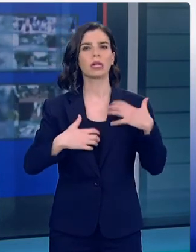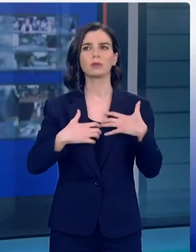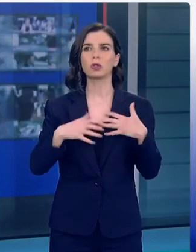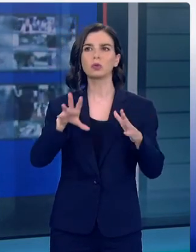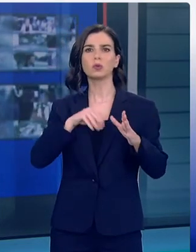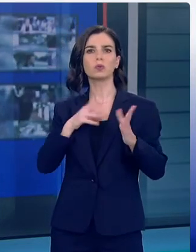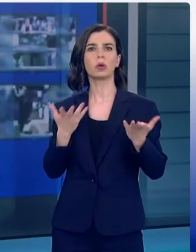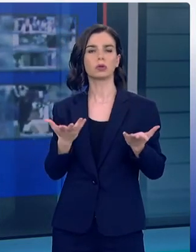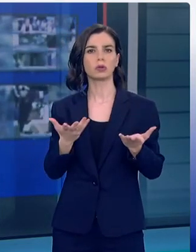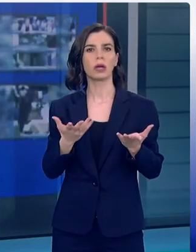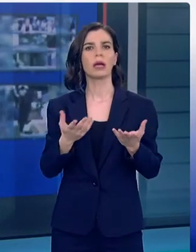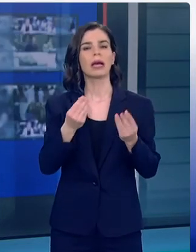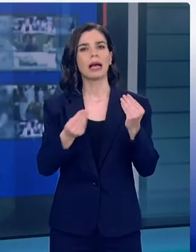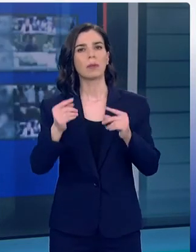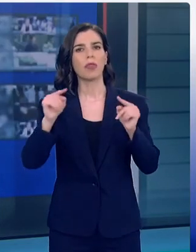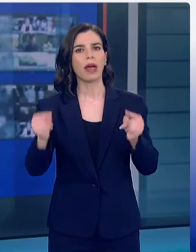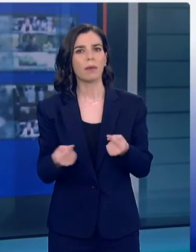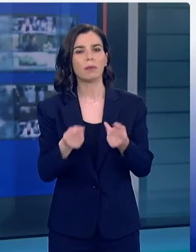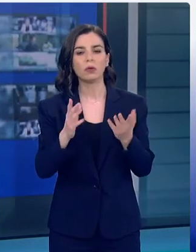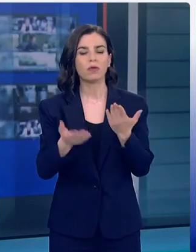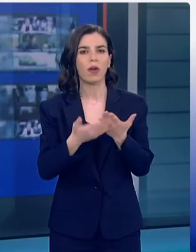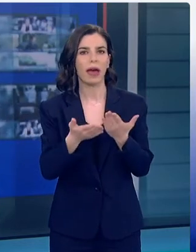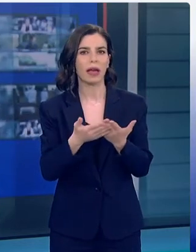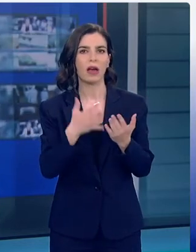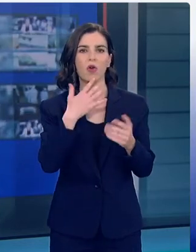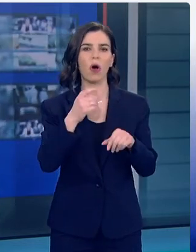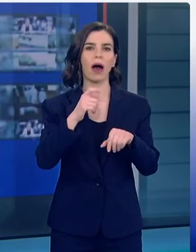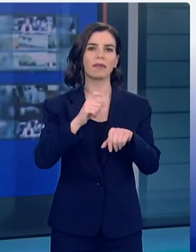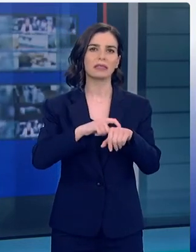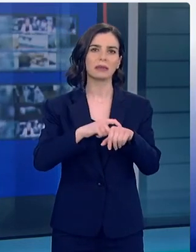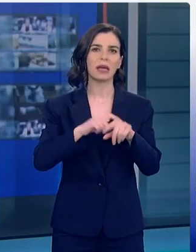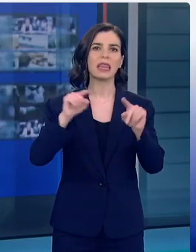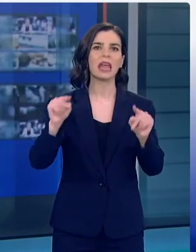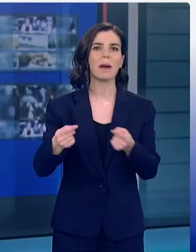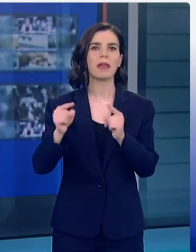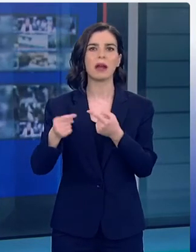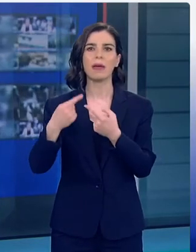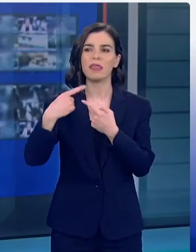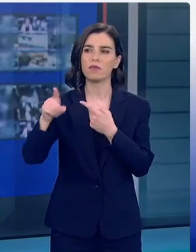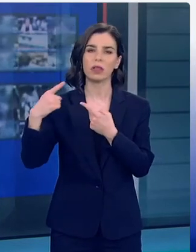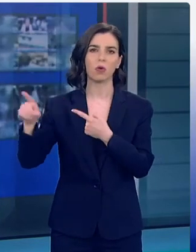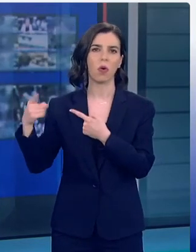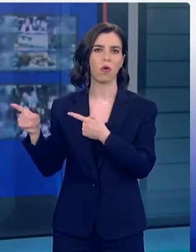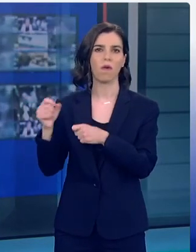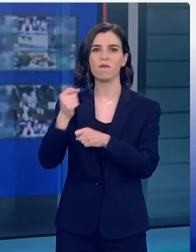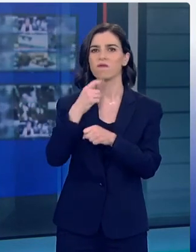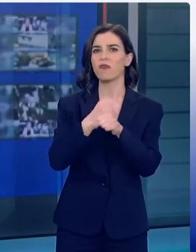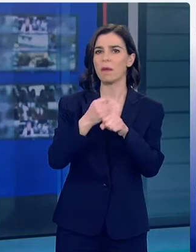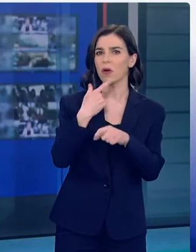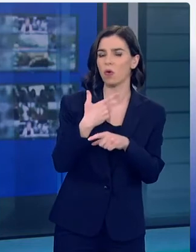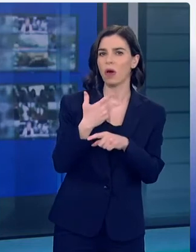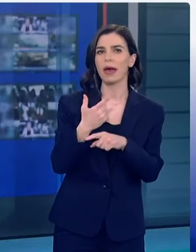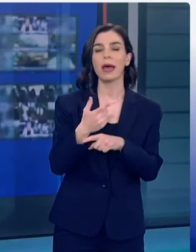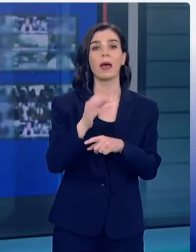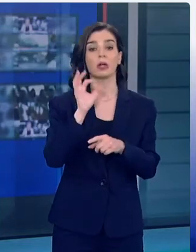ακόμα καλύτερα τις θεραπευτικές αγωγές και πώς αυτές δρούν, γιατί χρησιμοποιούνται αυτή τη στιγμή διαφορετικές θεραπευτικές αγωγές. Οι περισσότερες δεν έχουν στόχο